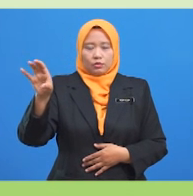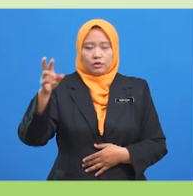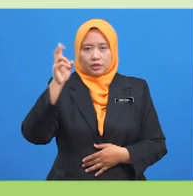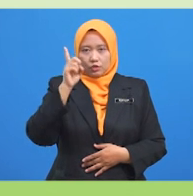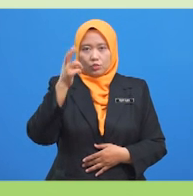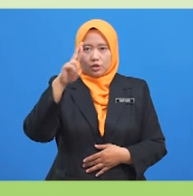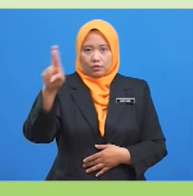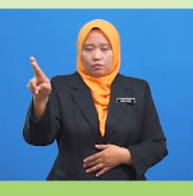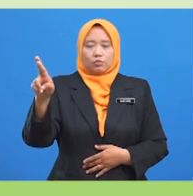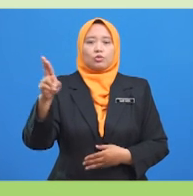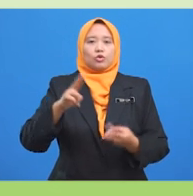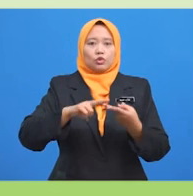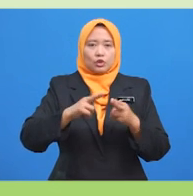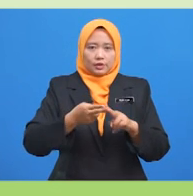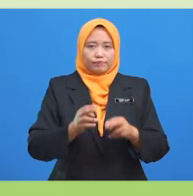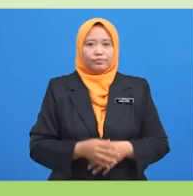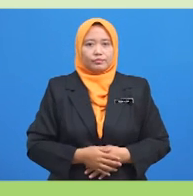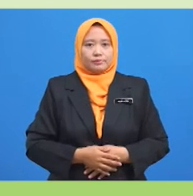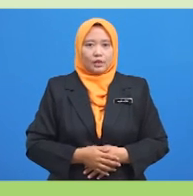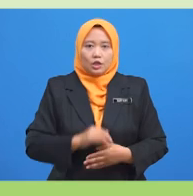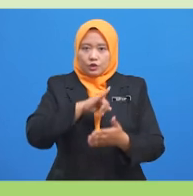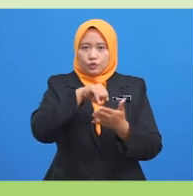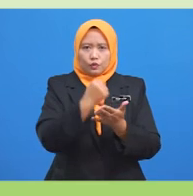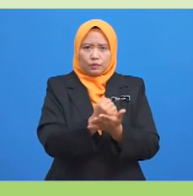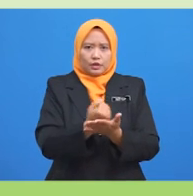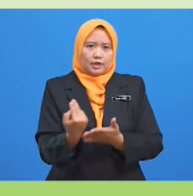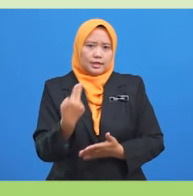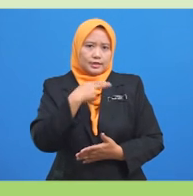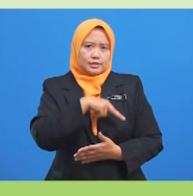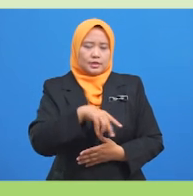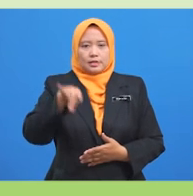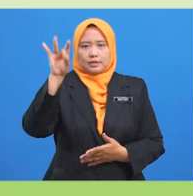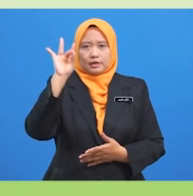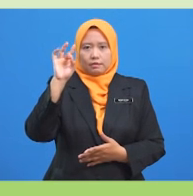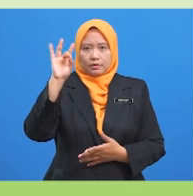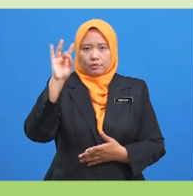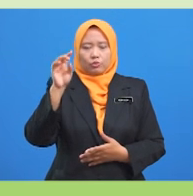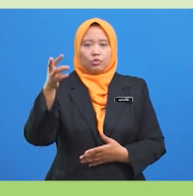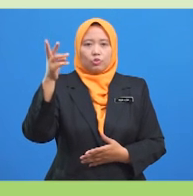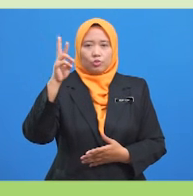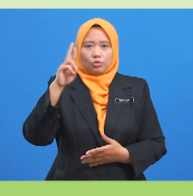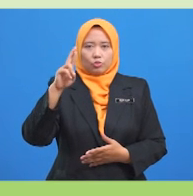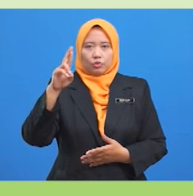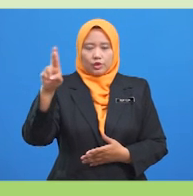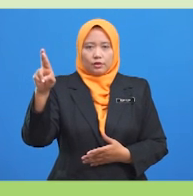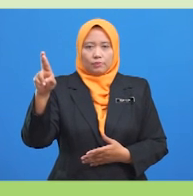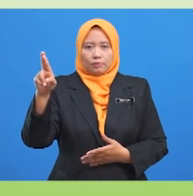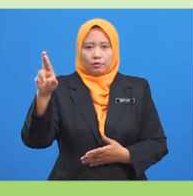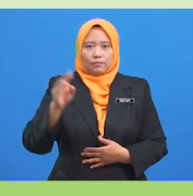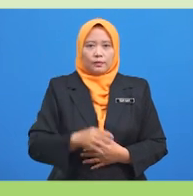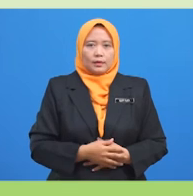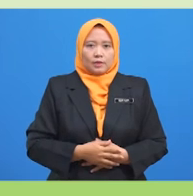RM80,000. Jika kos berubah purata beg ialah RM50, maka jumlah kos berubah beg ialah